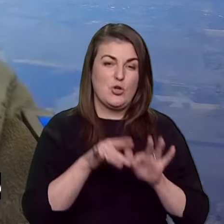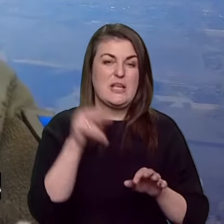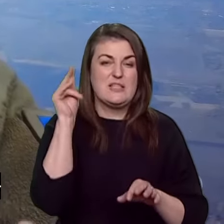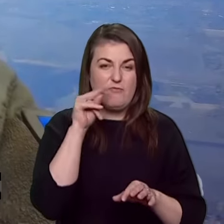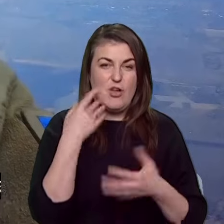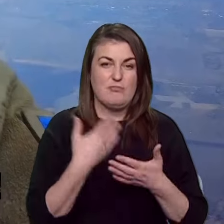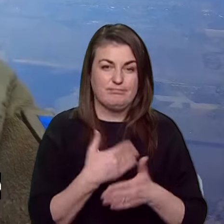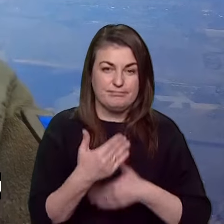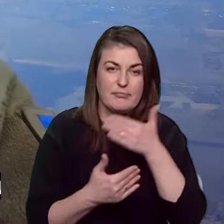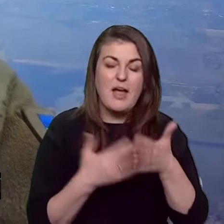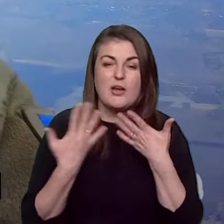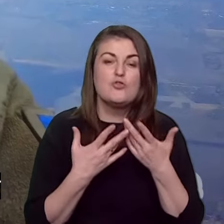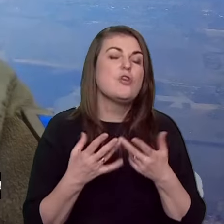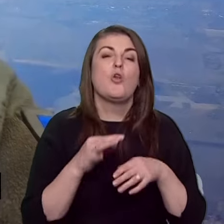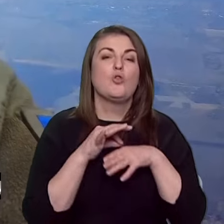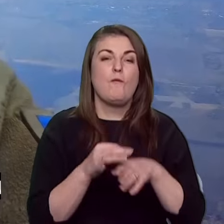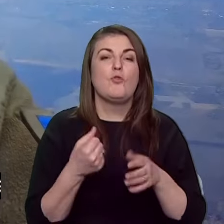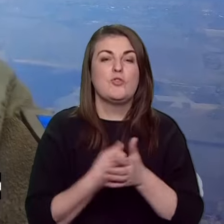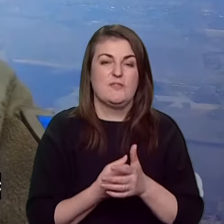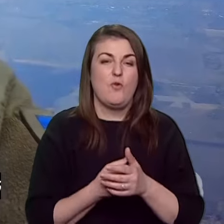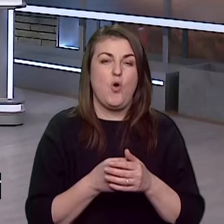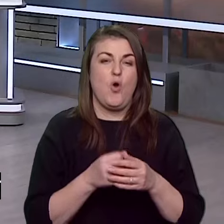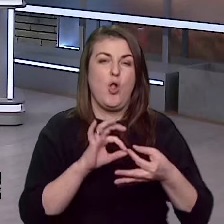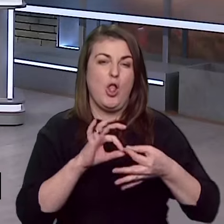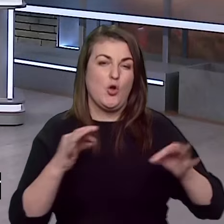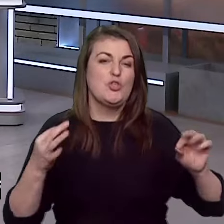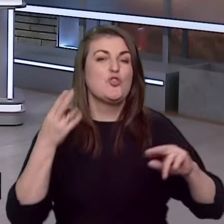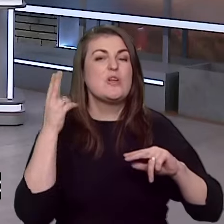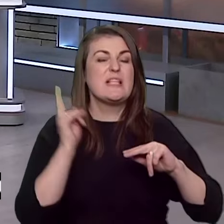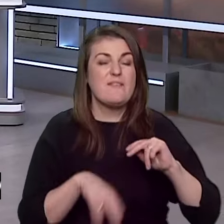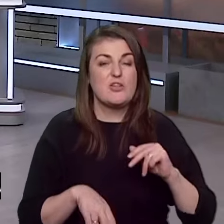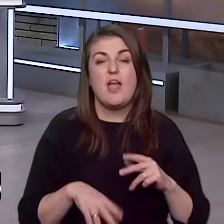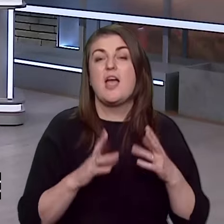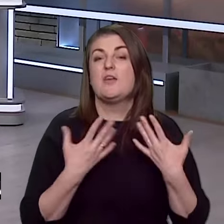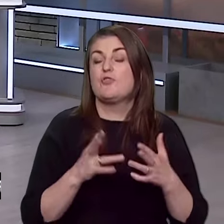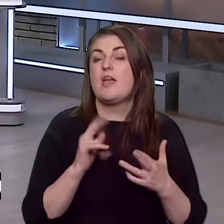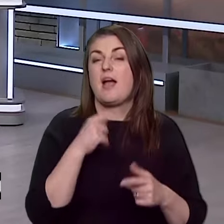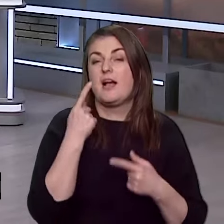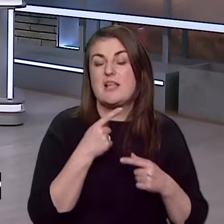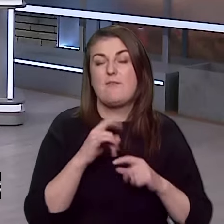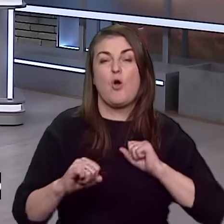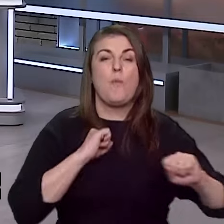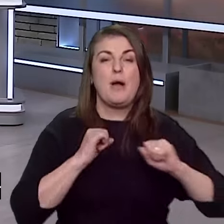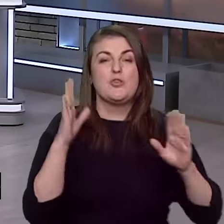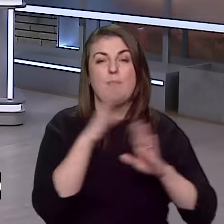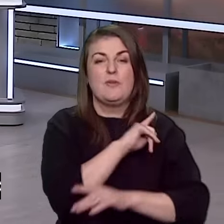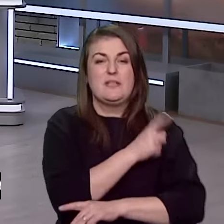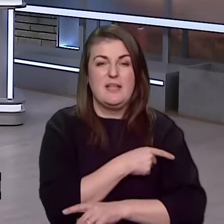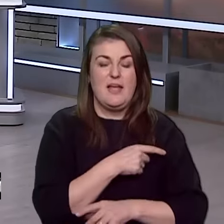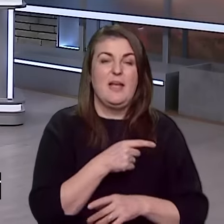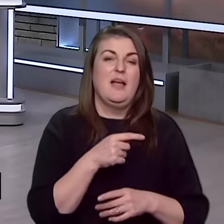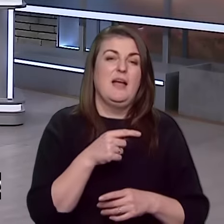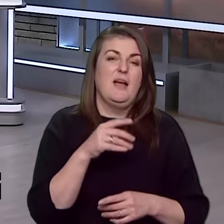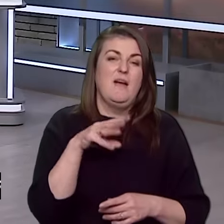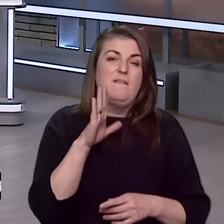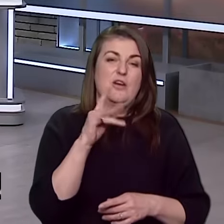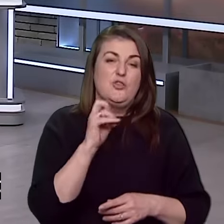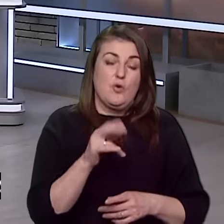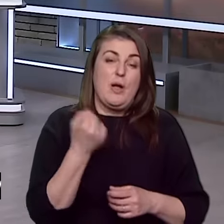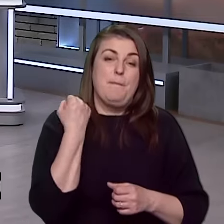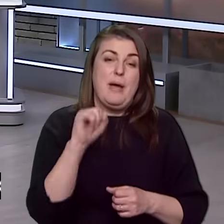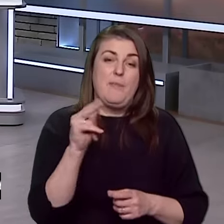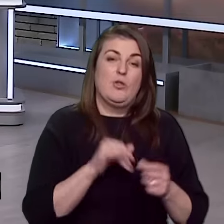вже доводить до свого логічного завершення. Ну і, як казав командувач повітряних сил генерал-лейтенант Микола Лещук,